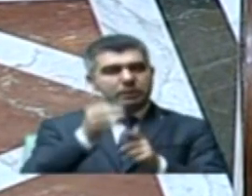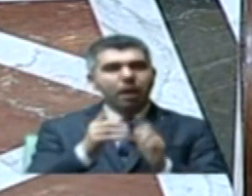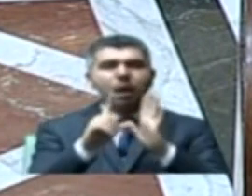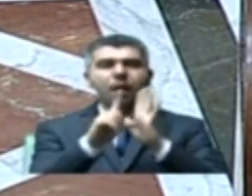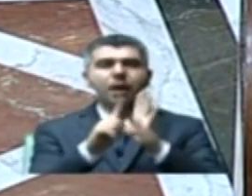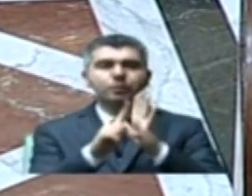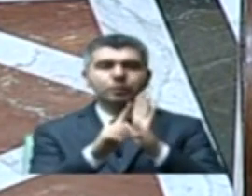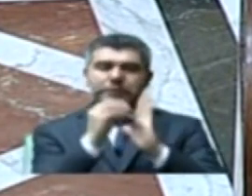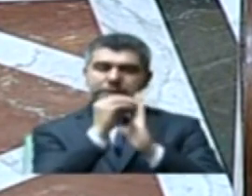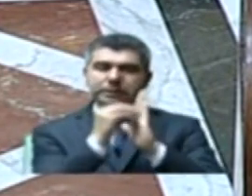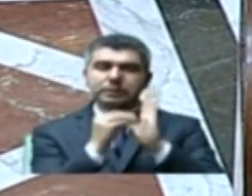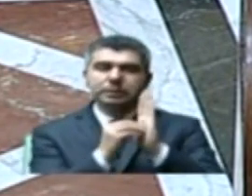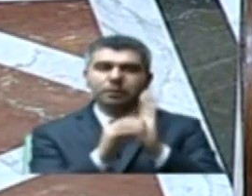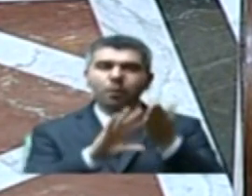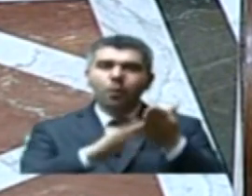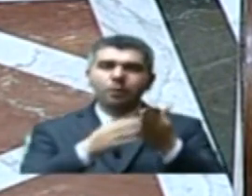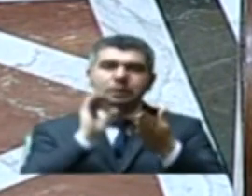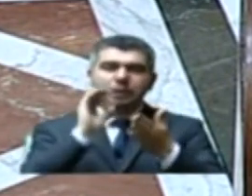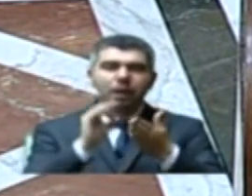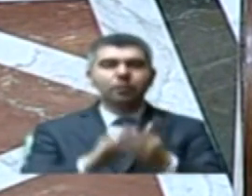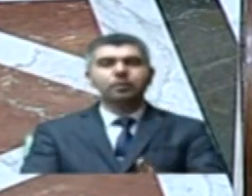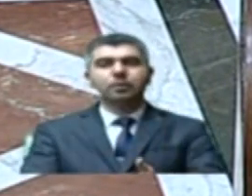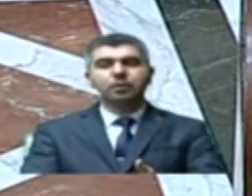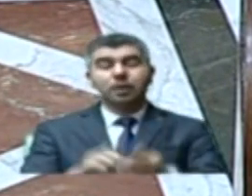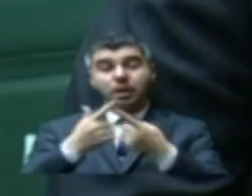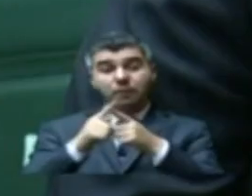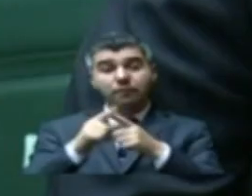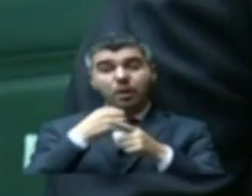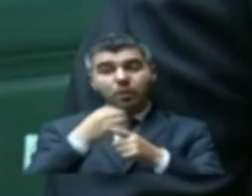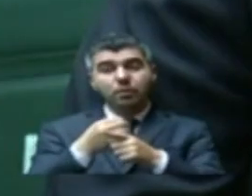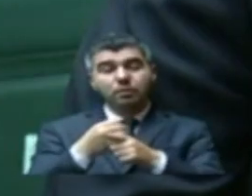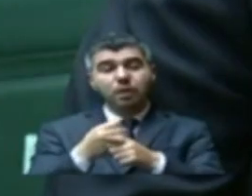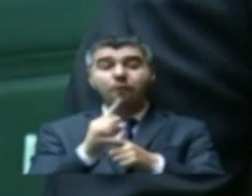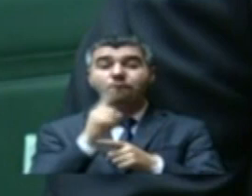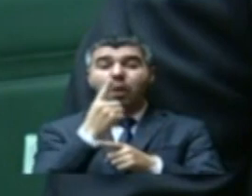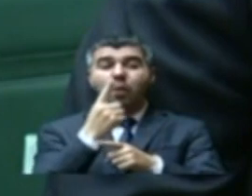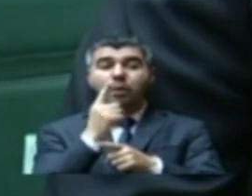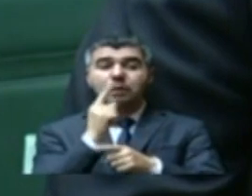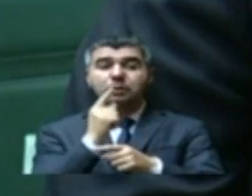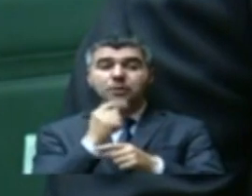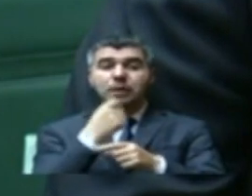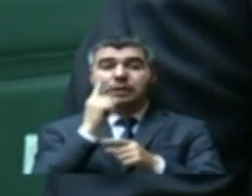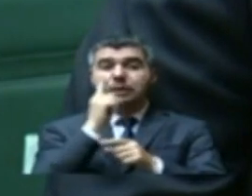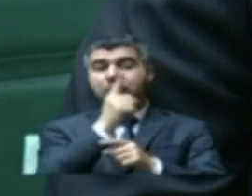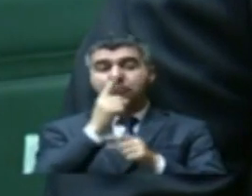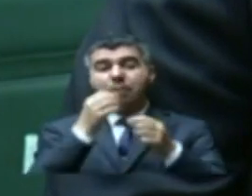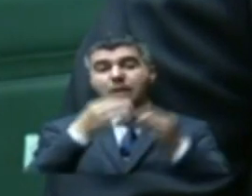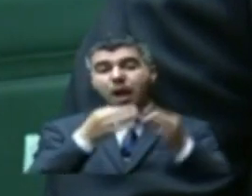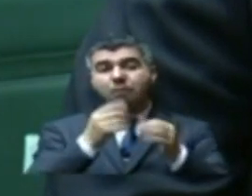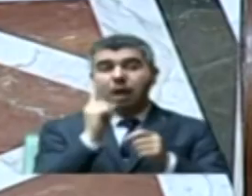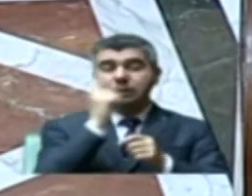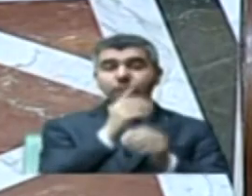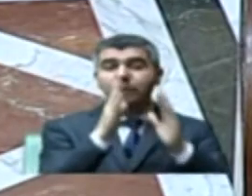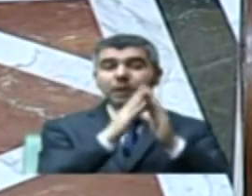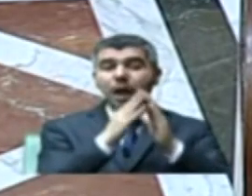في مدونة تحصيل الديون العمومية. يباشر التحصيل بواسطة الإنذار، الحجز، البيع، ويمكن اللجوء حتى